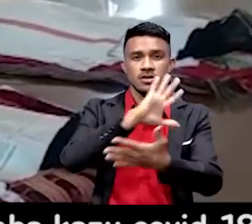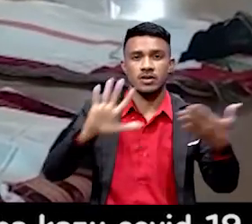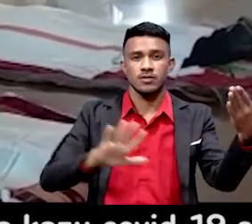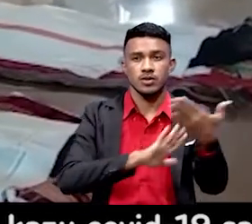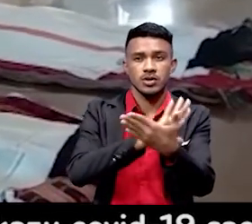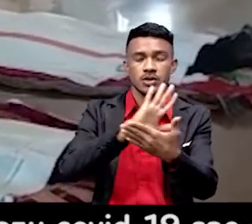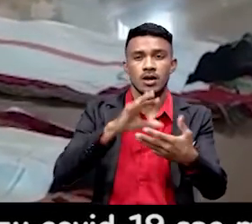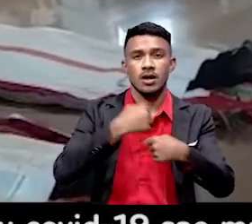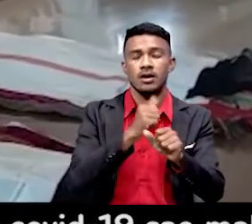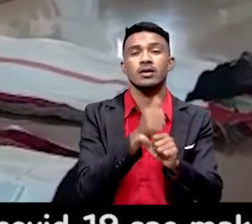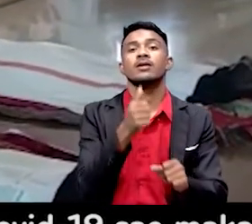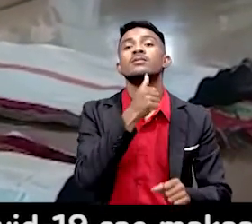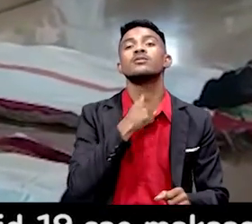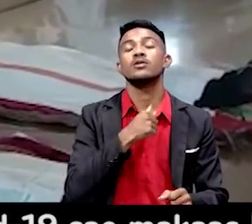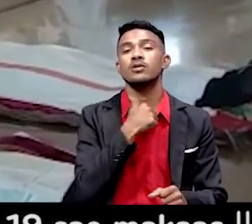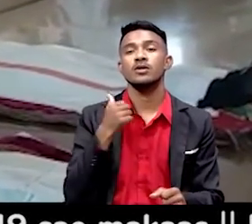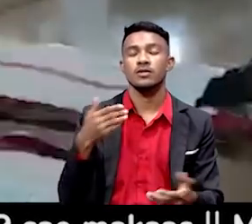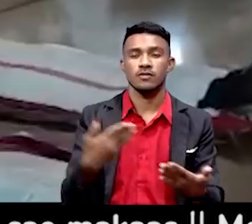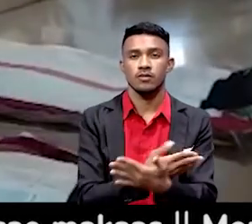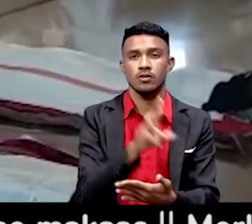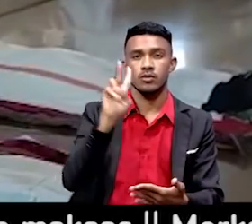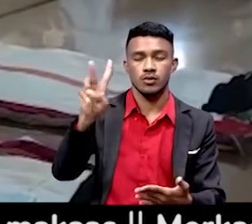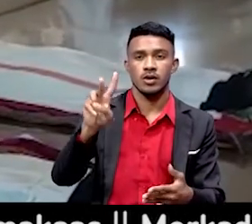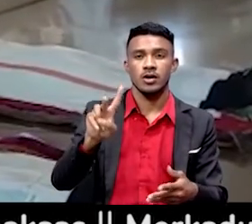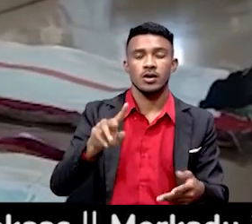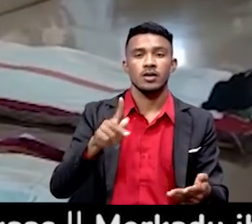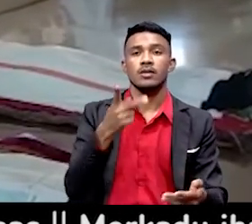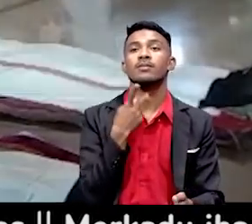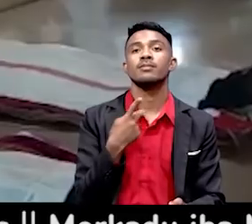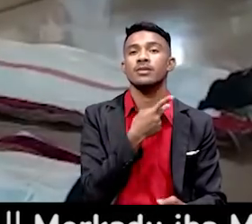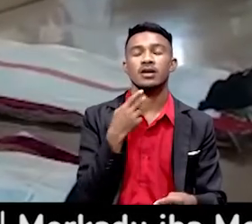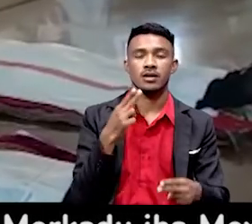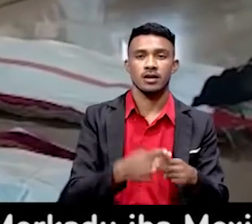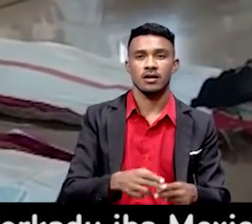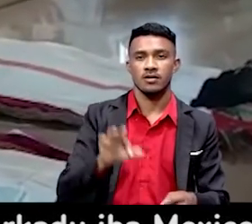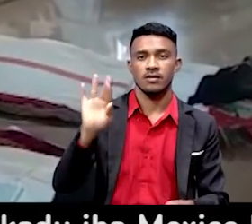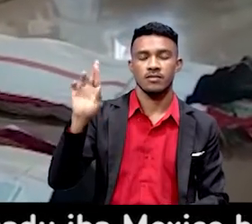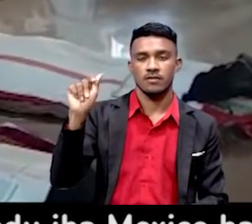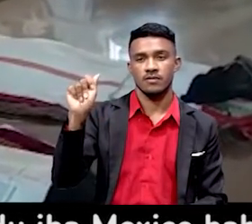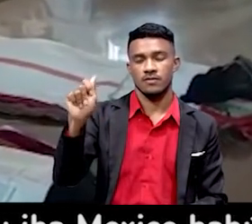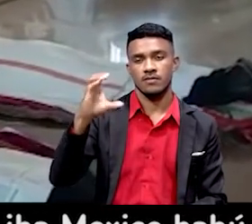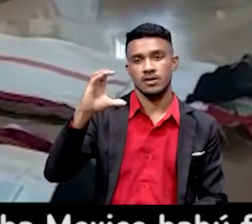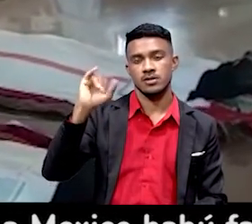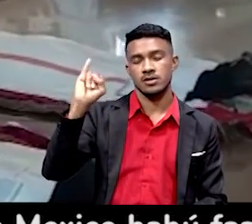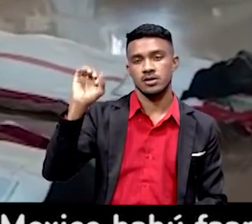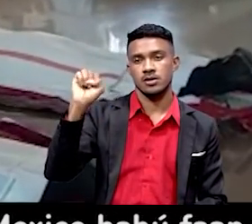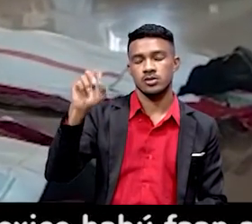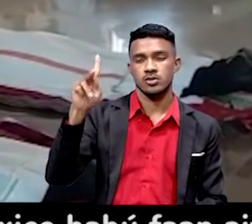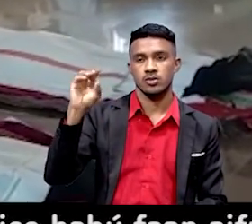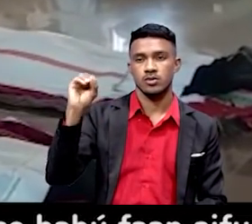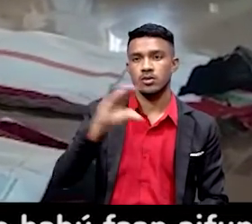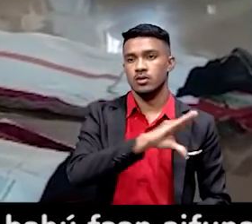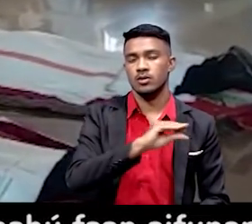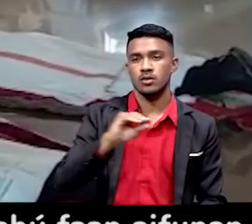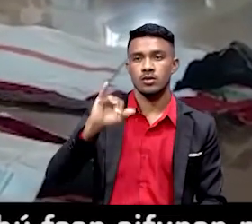amululik fong nain rua. Padre Francisco Indra do Nascimento no Padre João Guterres iha Zumalaisuai,